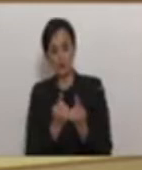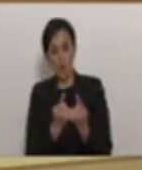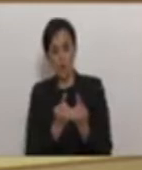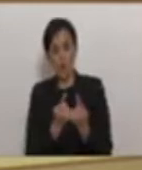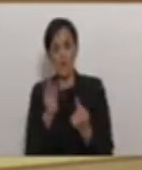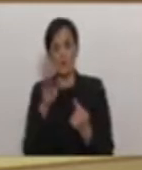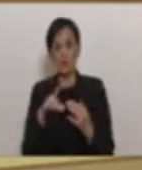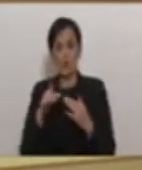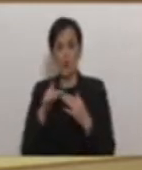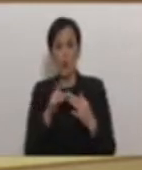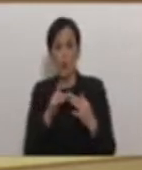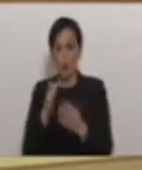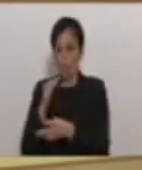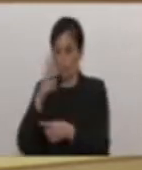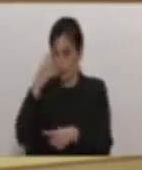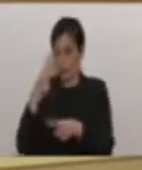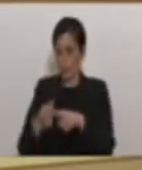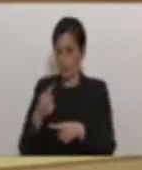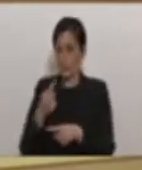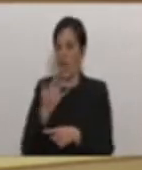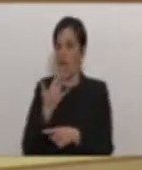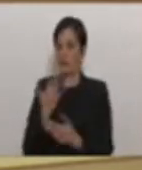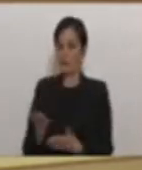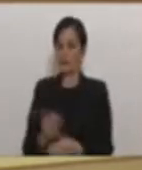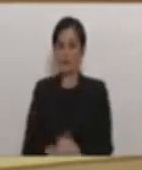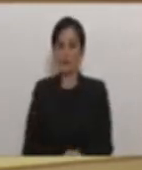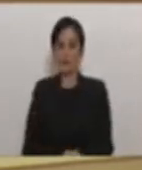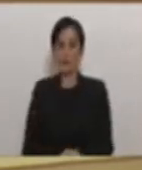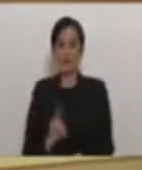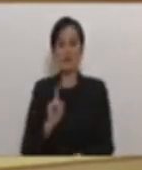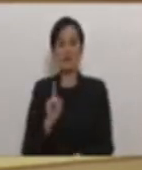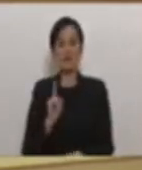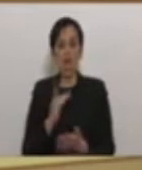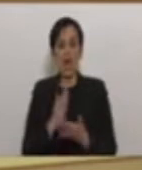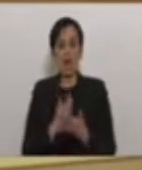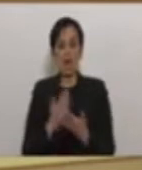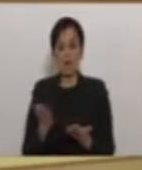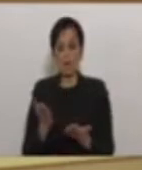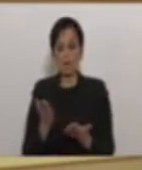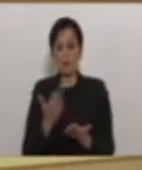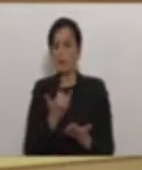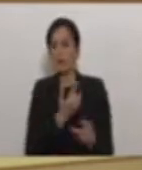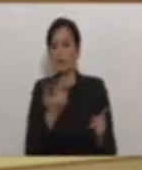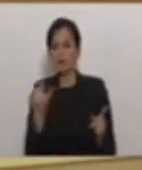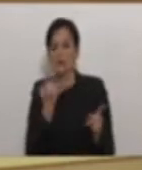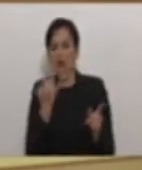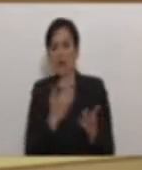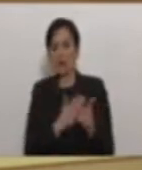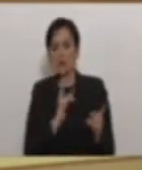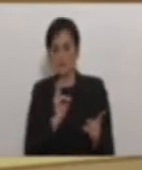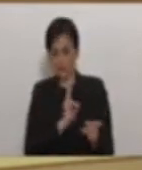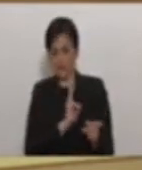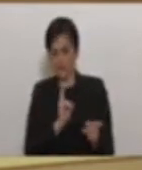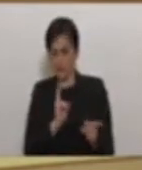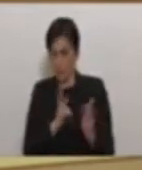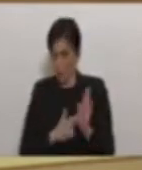ომში მყოფ ისტორიულ მოძმე ერს. Და რა პრეცედენტის შექმნით ხარ დაინტერესებული, რომ ვინმე